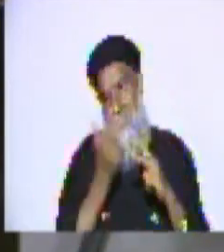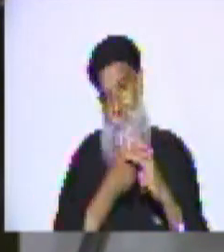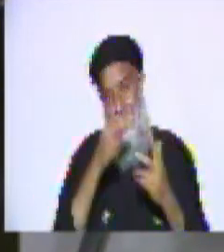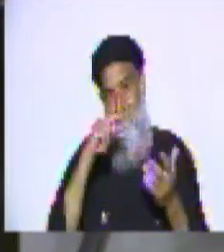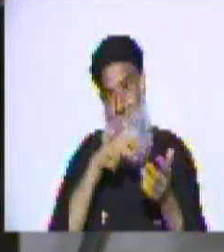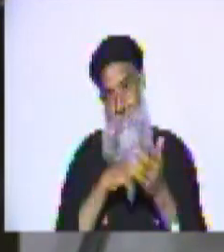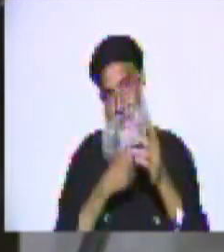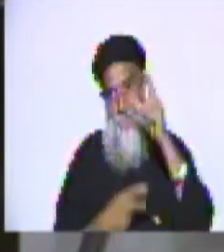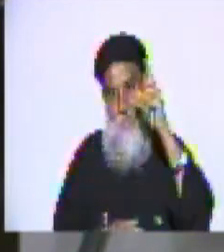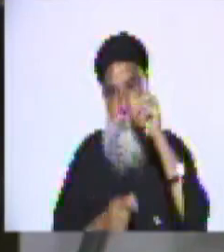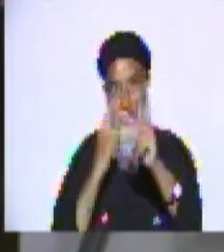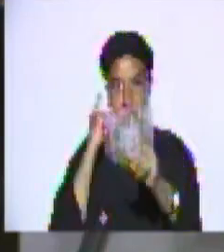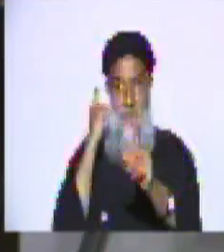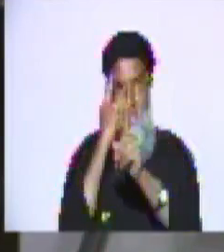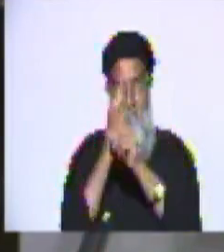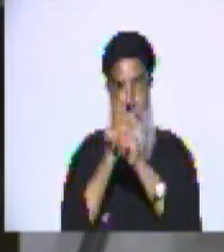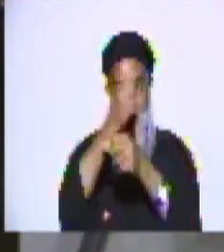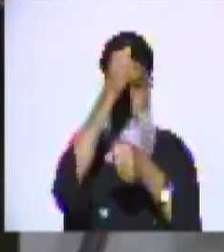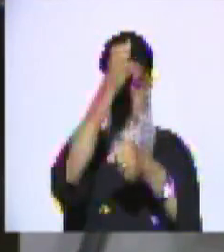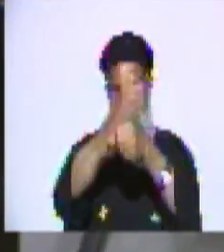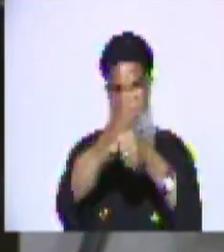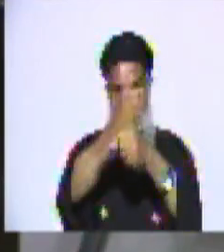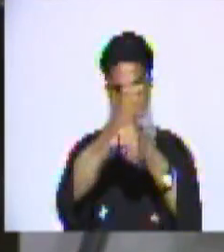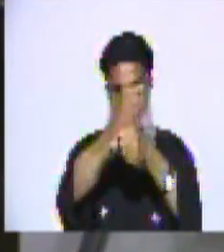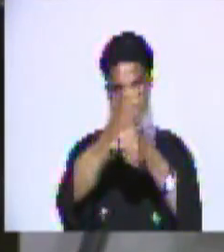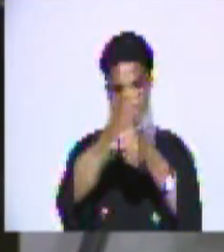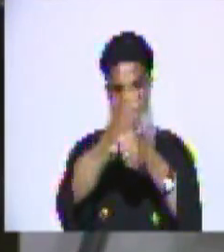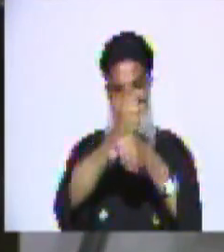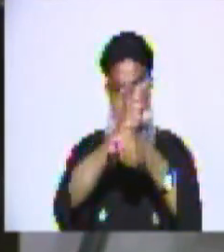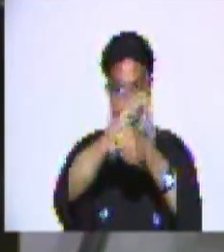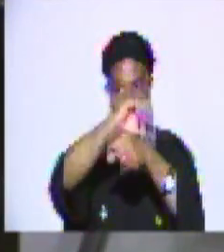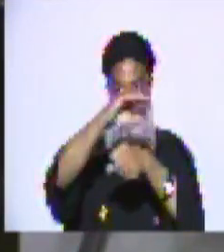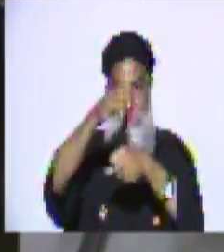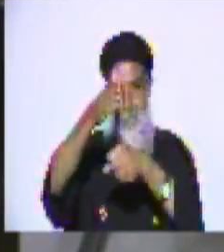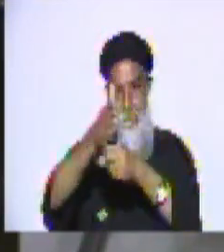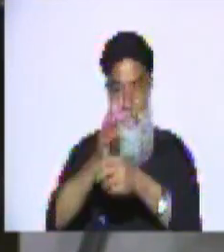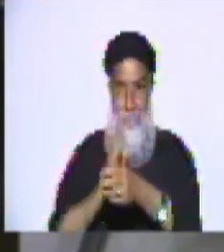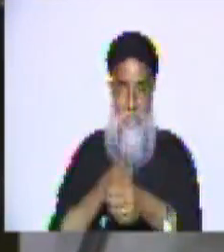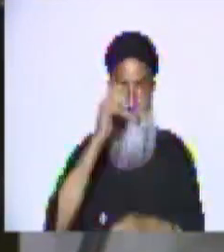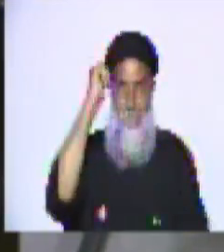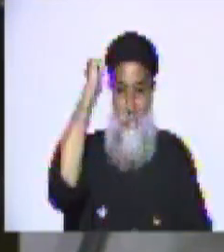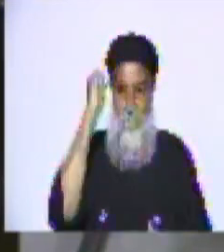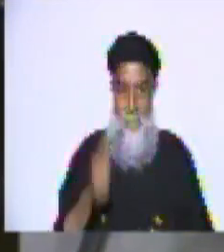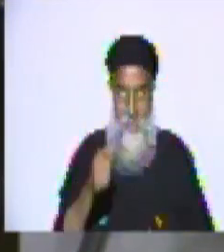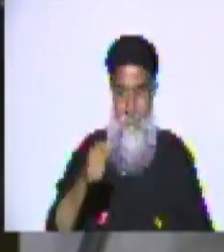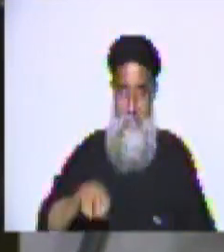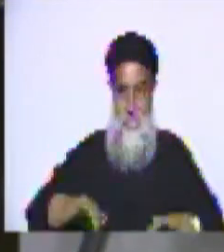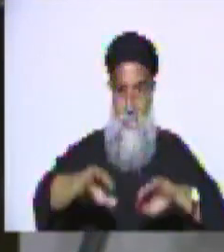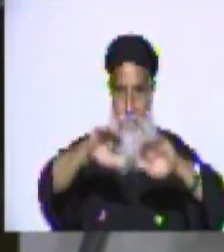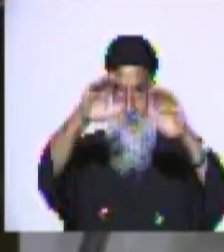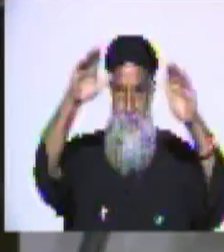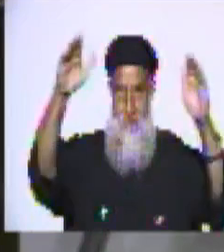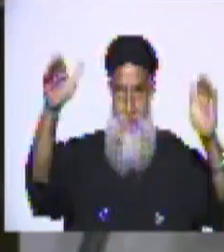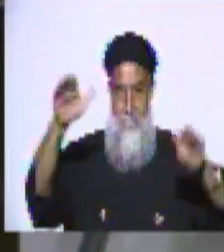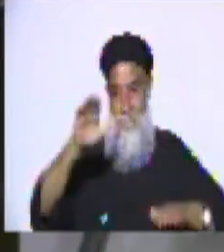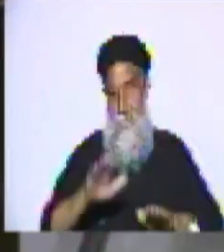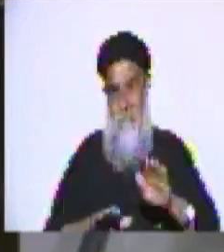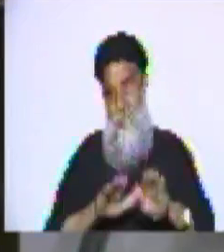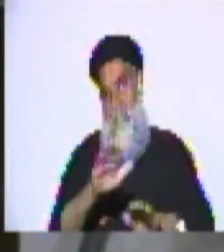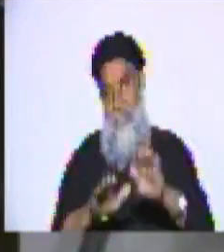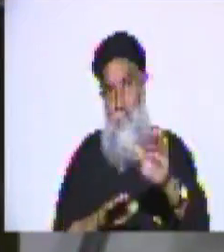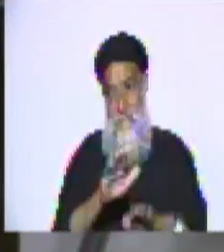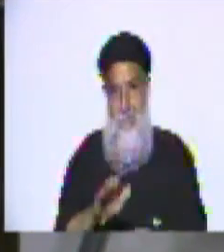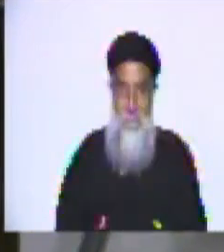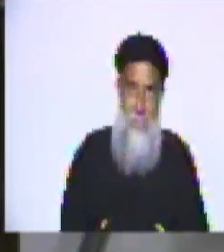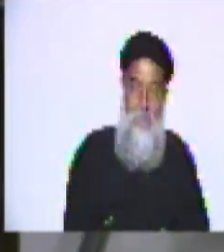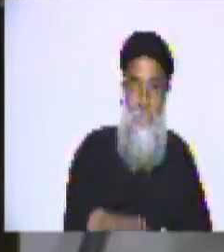بعمل الله فوقف قدام البحر، فلما مد موسى زي ما قلنا العصاية اتفتح البحر